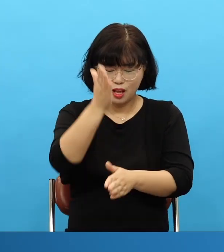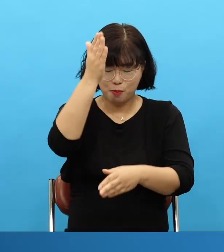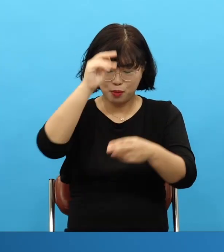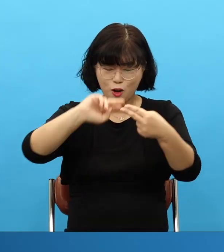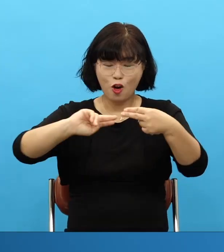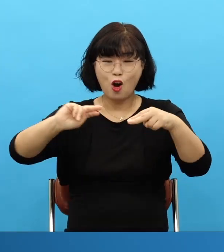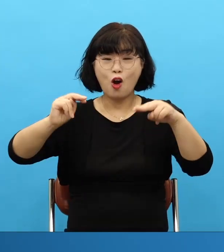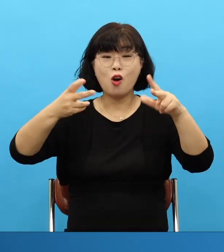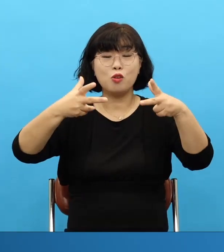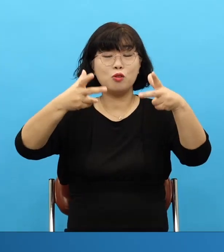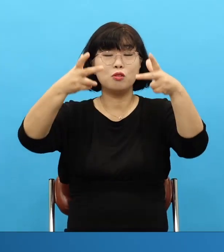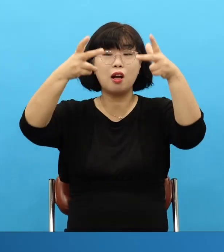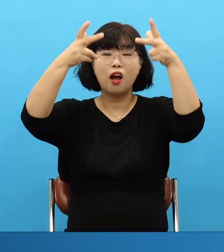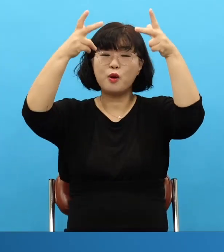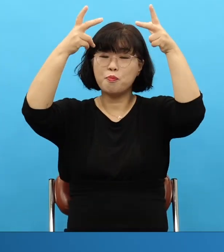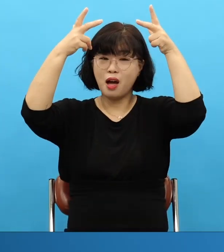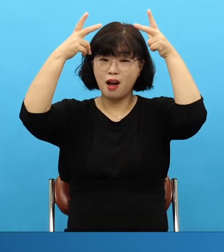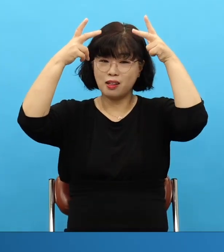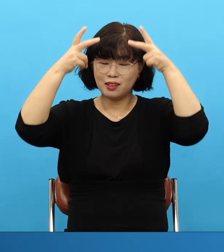끝난 멸류관